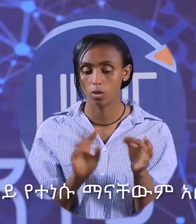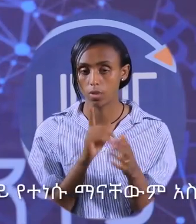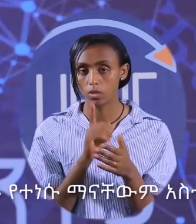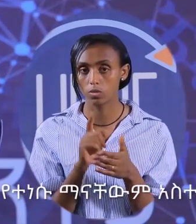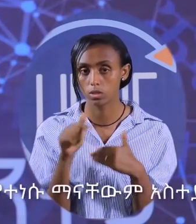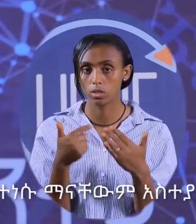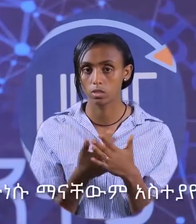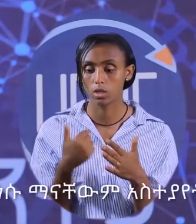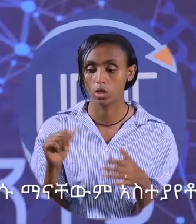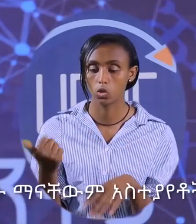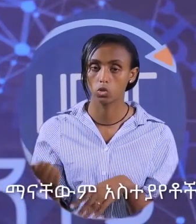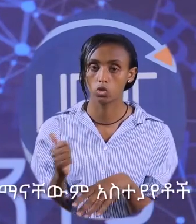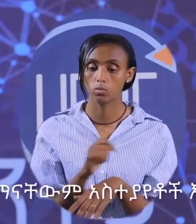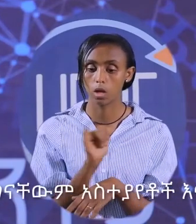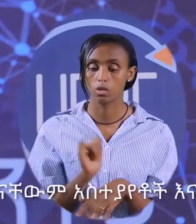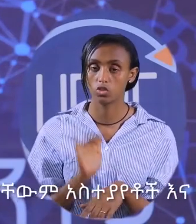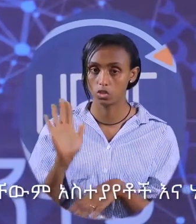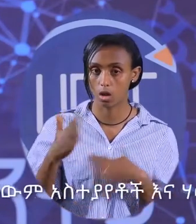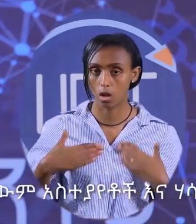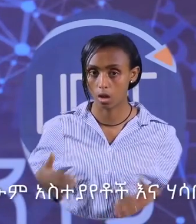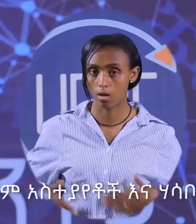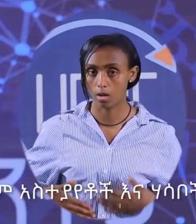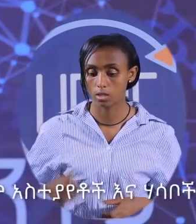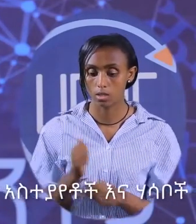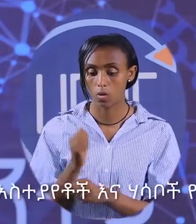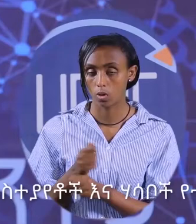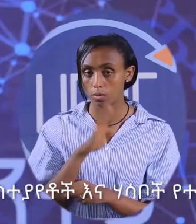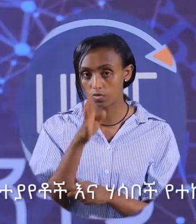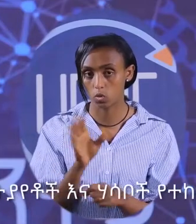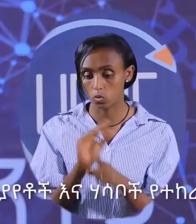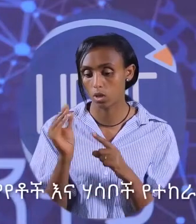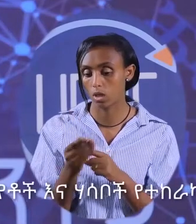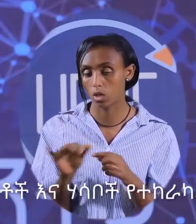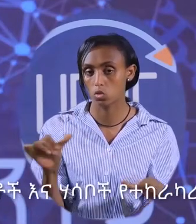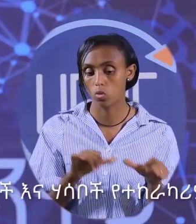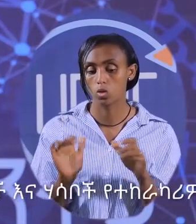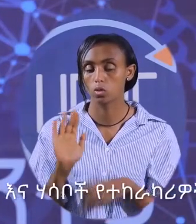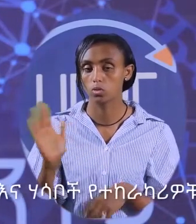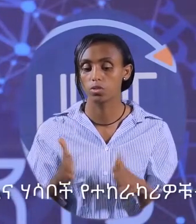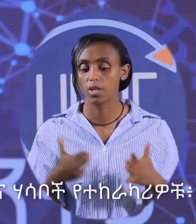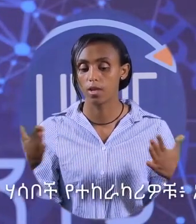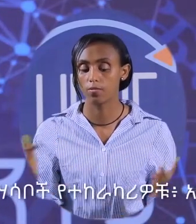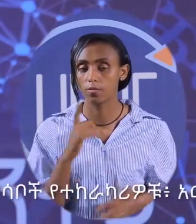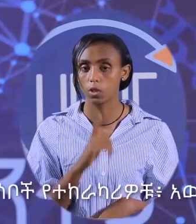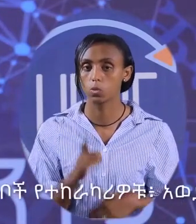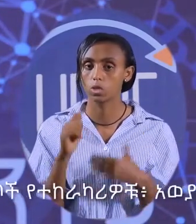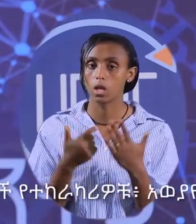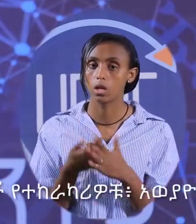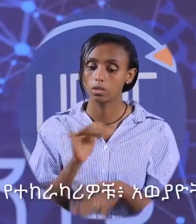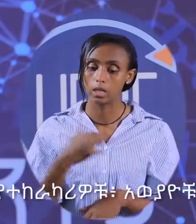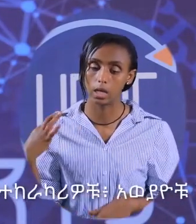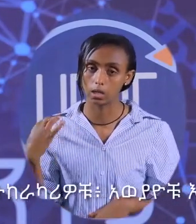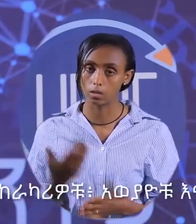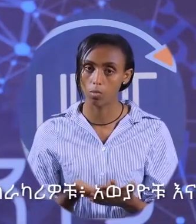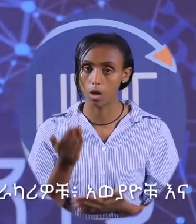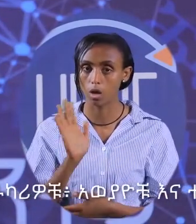ነው። ስለዚህ የሌሎች ባለድርሻ አካላት ስራን እንኳን ከመፍጠር አንጻር አስተዋጽኦአቸው በጣም ሰፊ ነው። ስለዚህ የግል